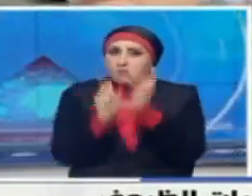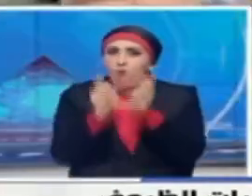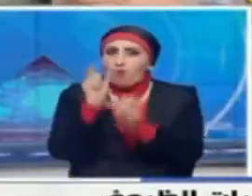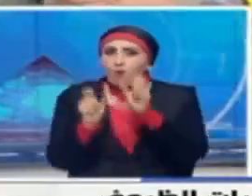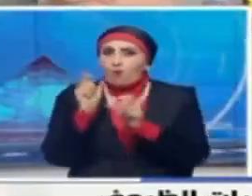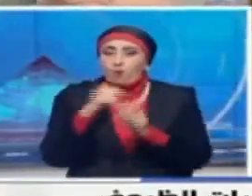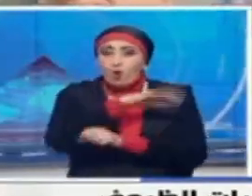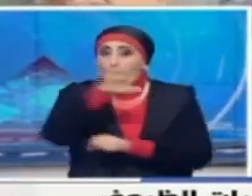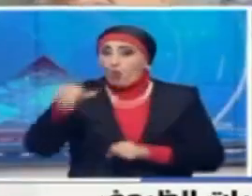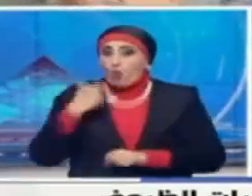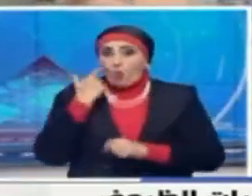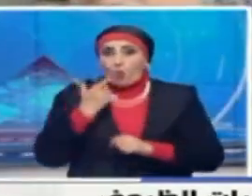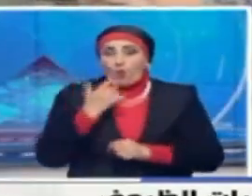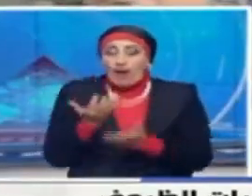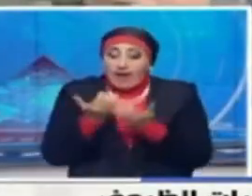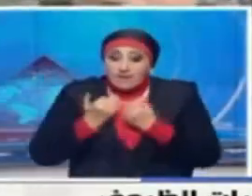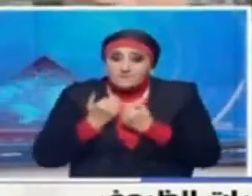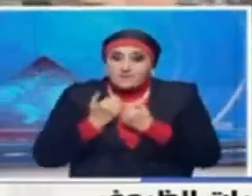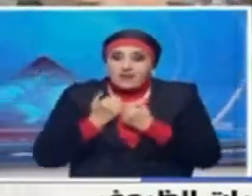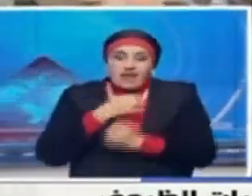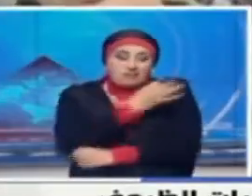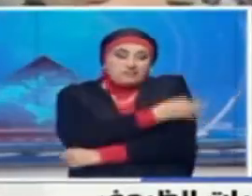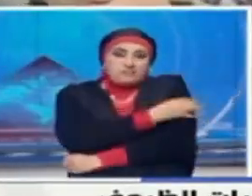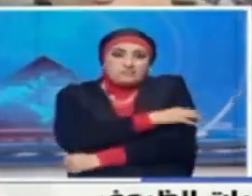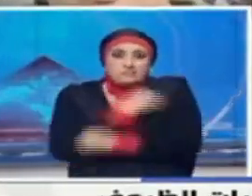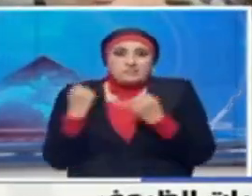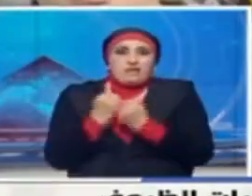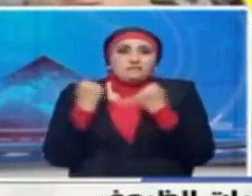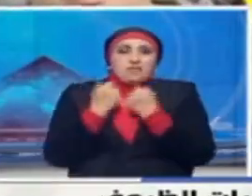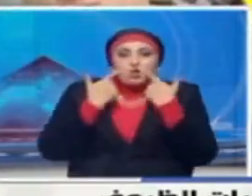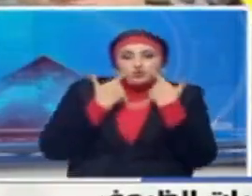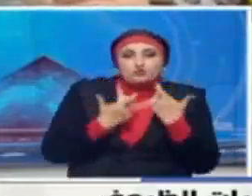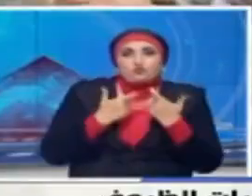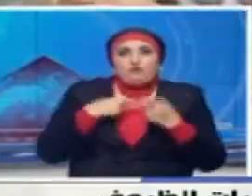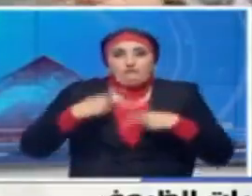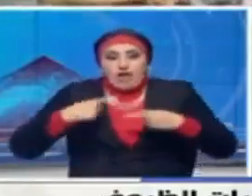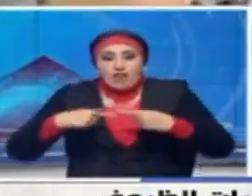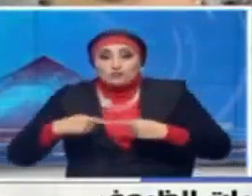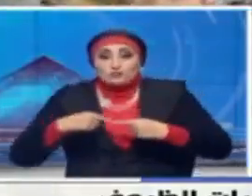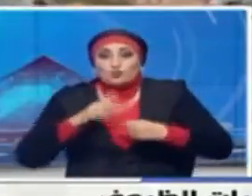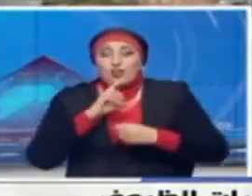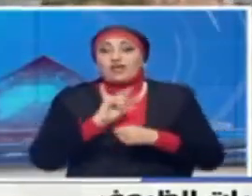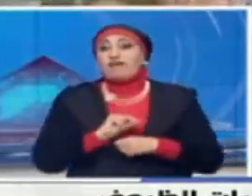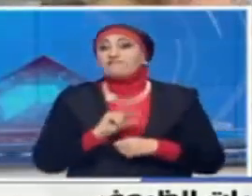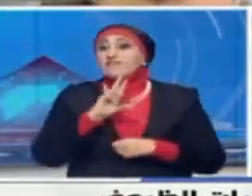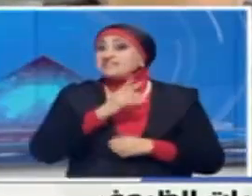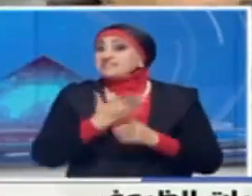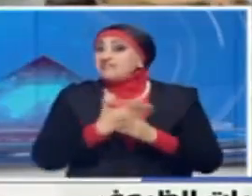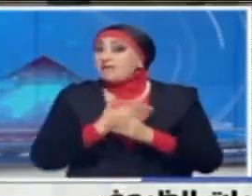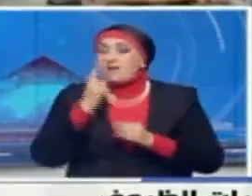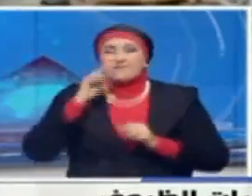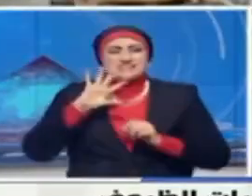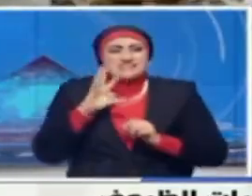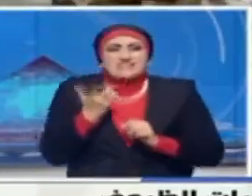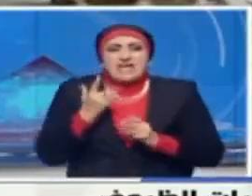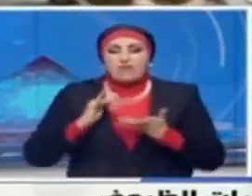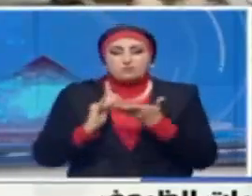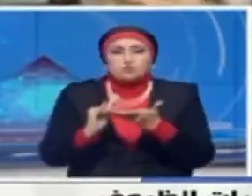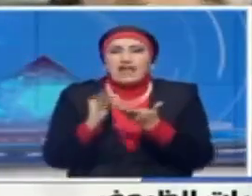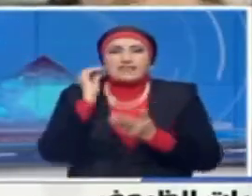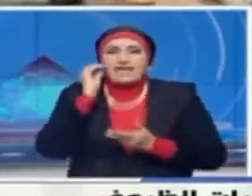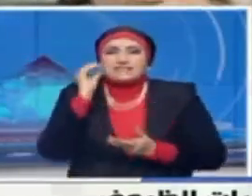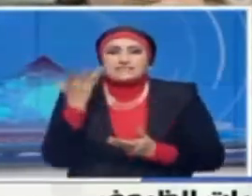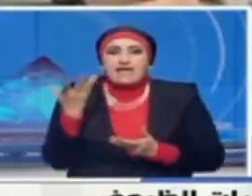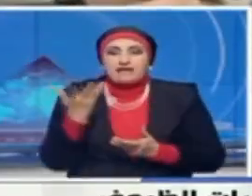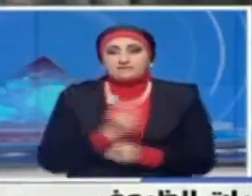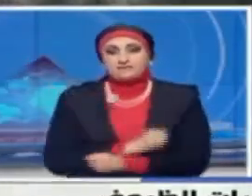موجودة نتدرب في داخل أماكن التمركز بتاعتنا عشان خاطر إزاي نواجه هذه الأزمات